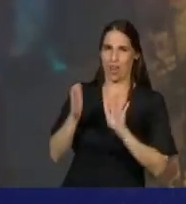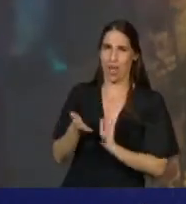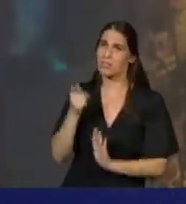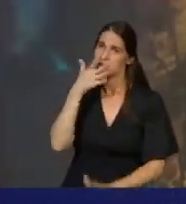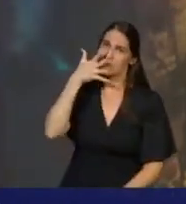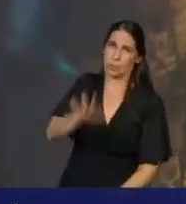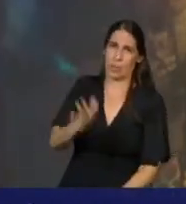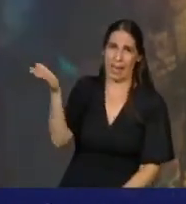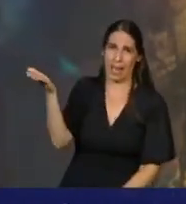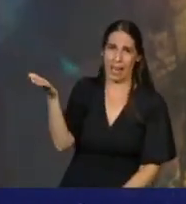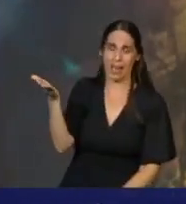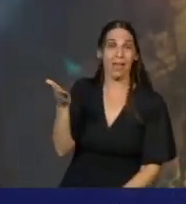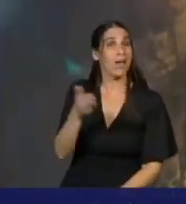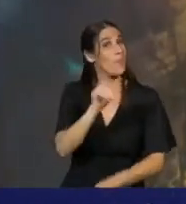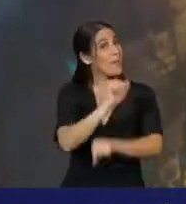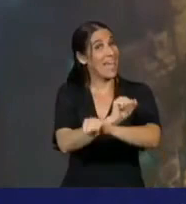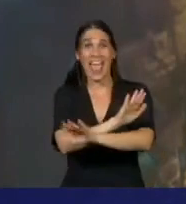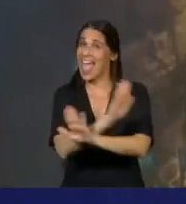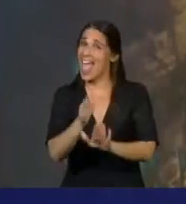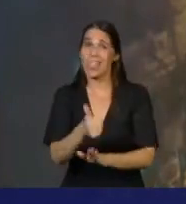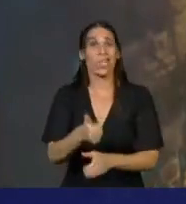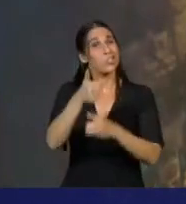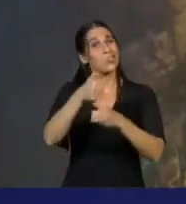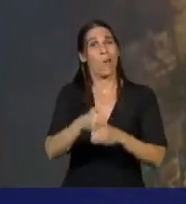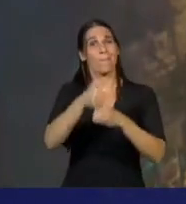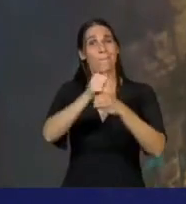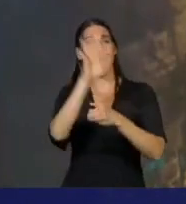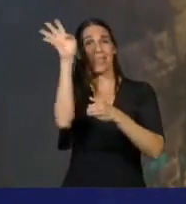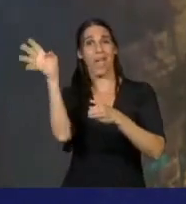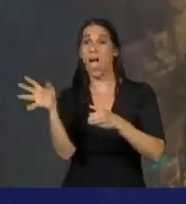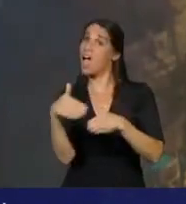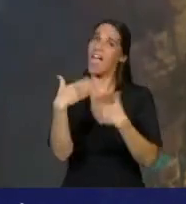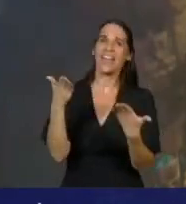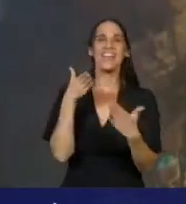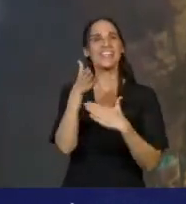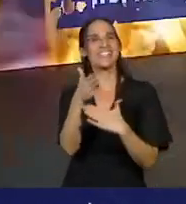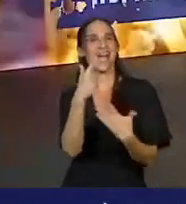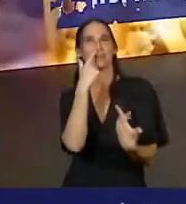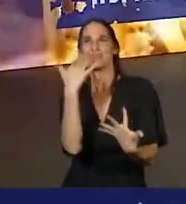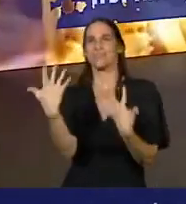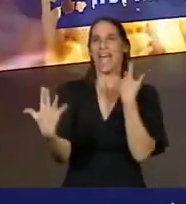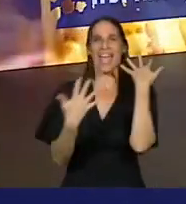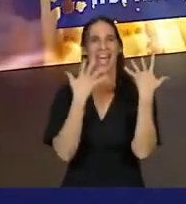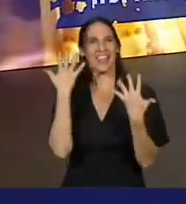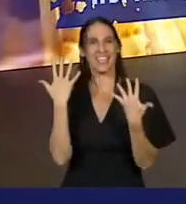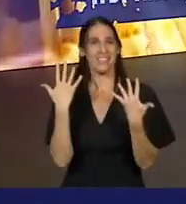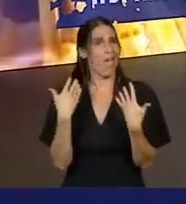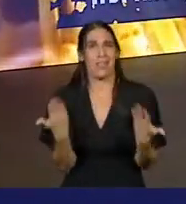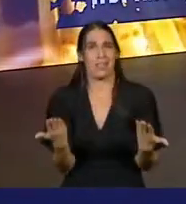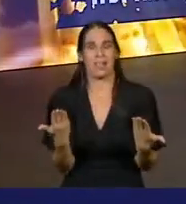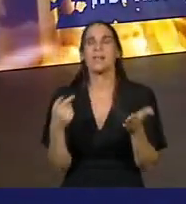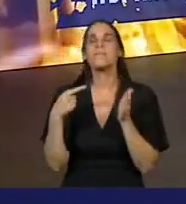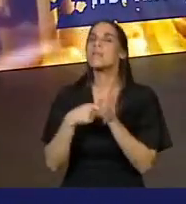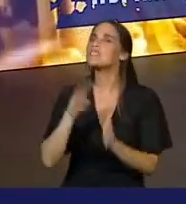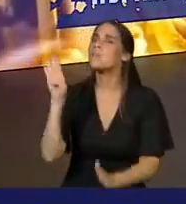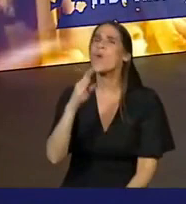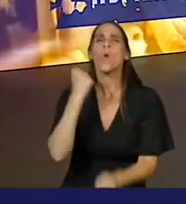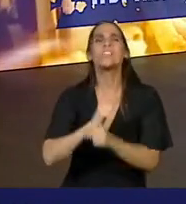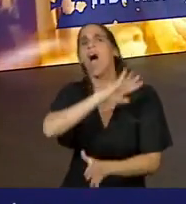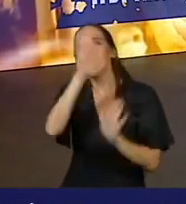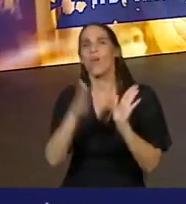משפיל, ובכלא אין שמפניה ואין כביסה ריחנית. וזאת הסיבה שנתניהו עושה הכל, כולל הכל, כדי שזה לא